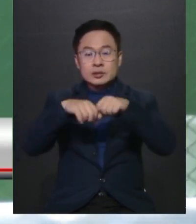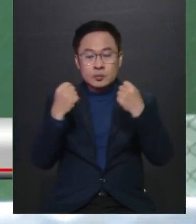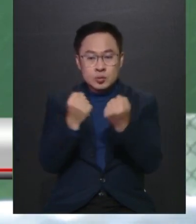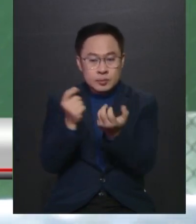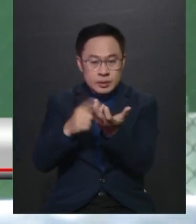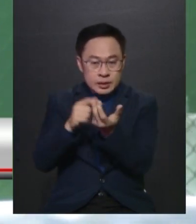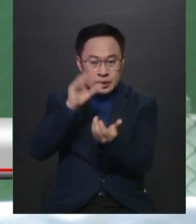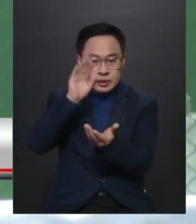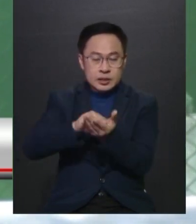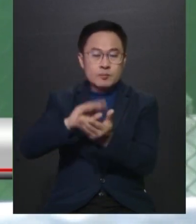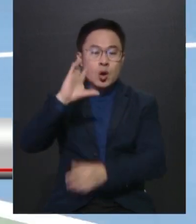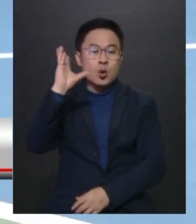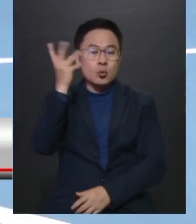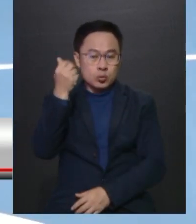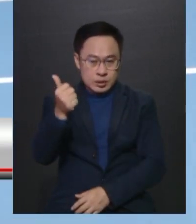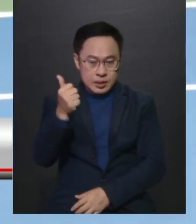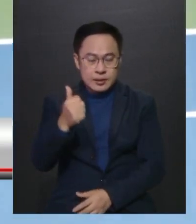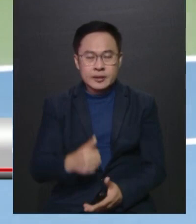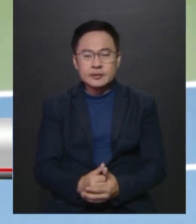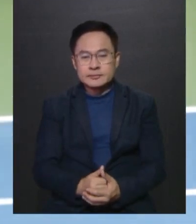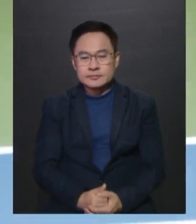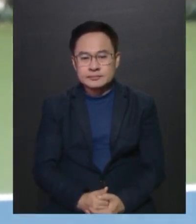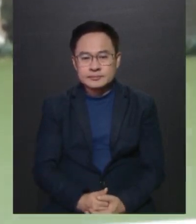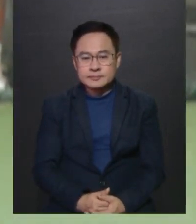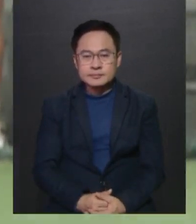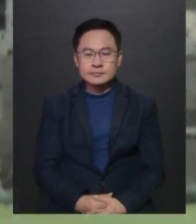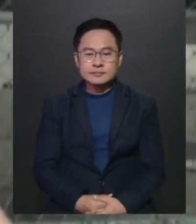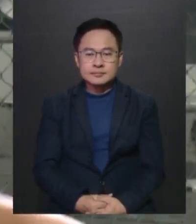ะสมเพื่อไปแข่งในระดับเวิลด์มาสเตอร์ต่อไปด้วยค่ะ